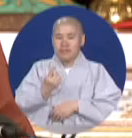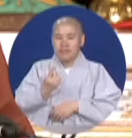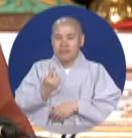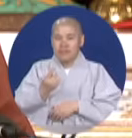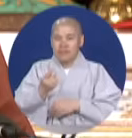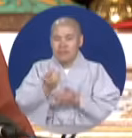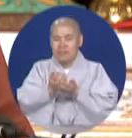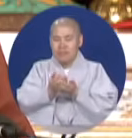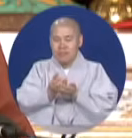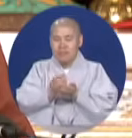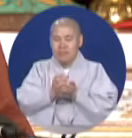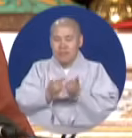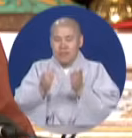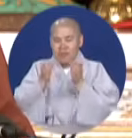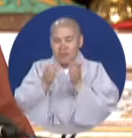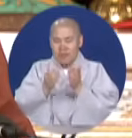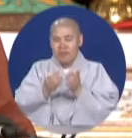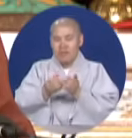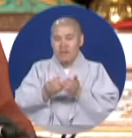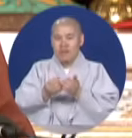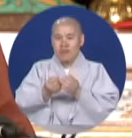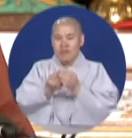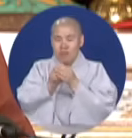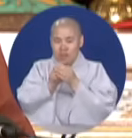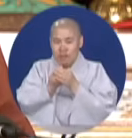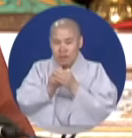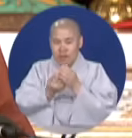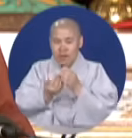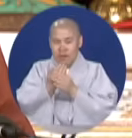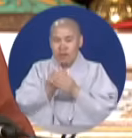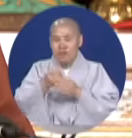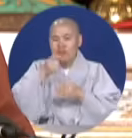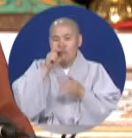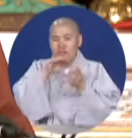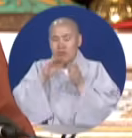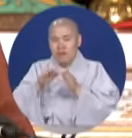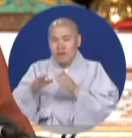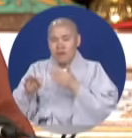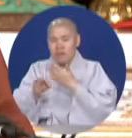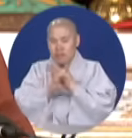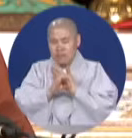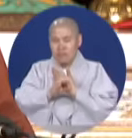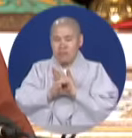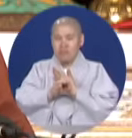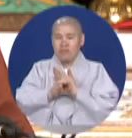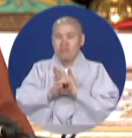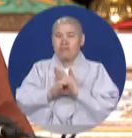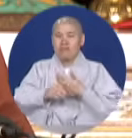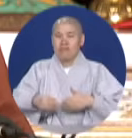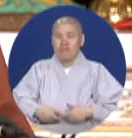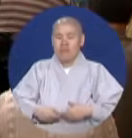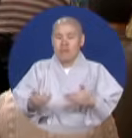여기 그릇에 구멍이 나가지고 새 버리면 그만이다 말이죠. 그게 우학입니다. 그게.